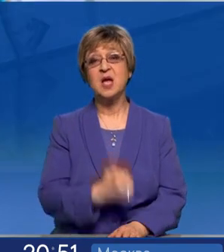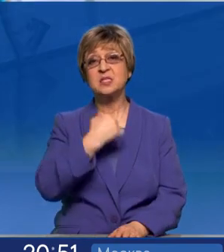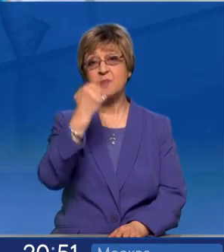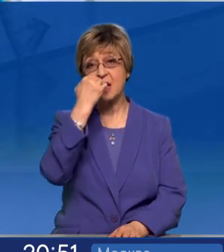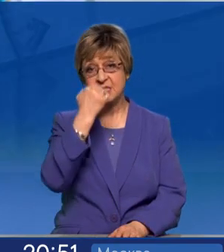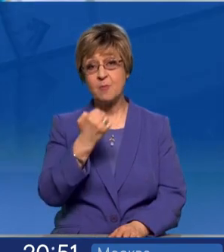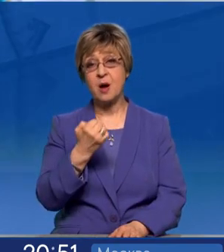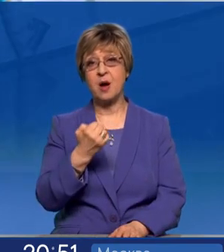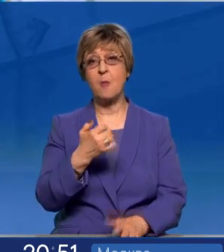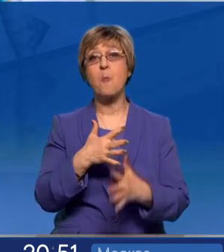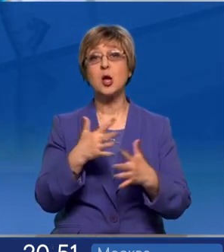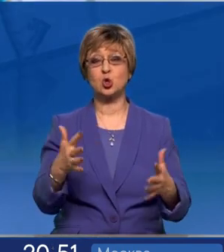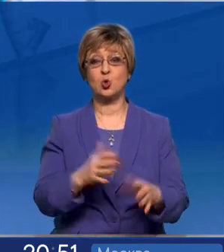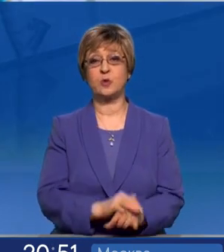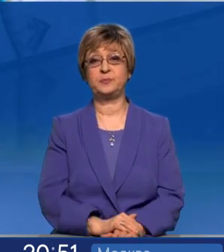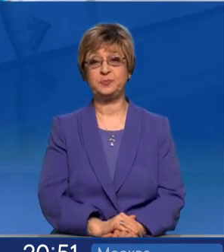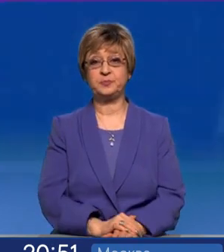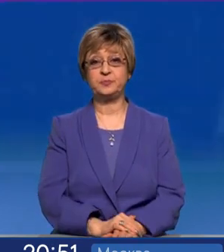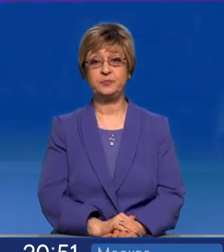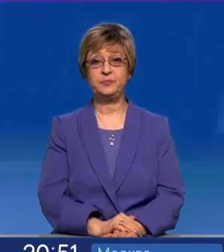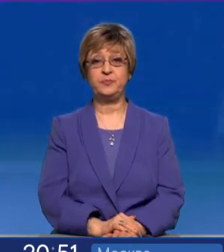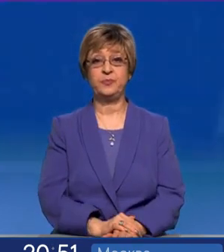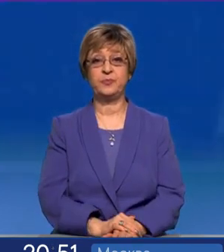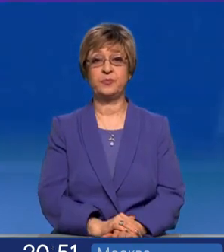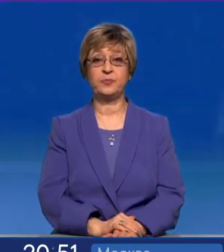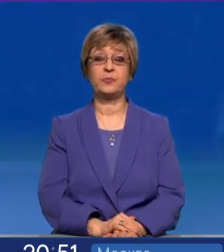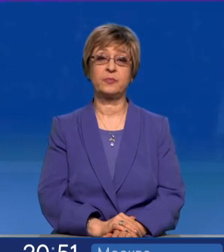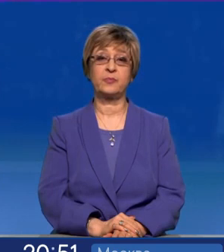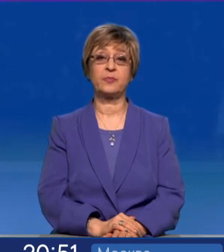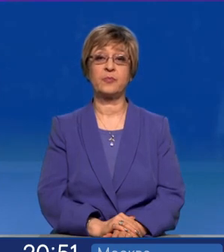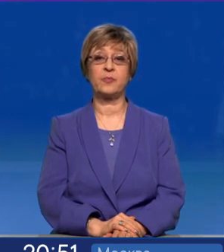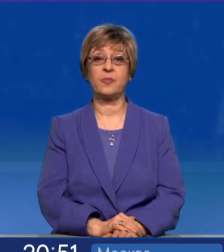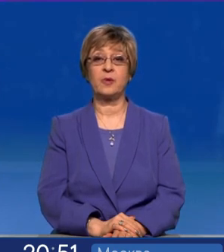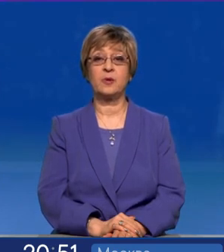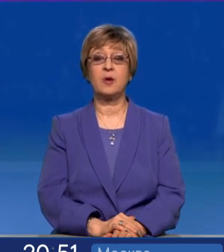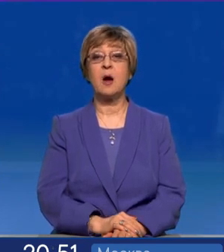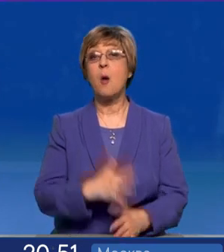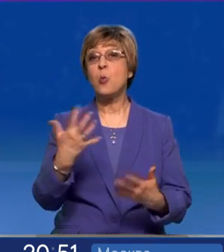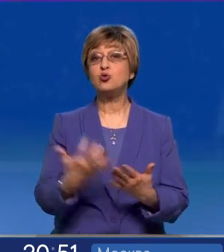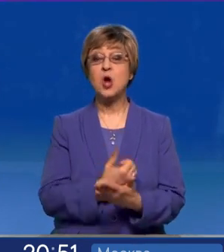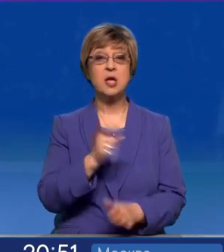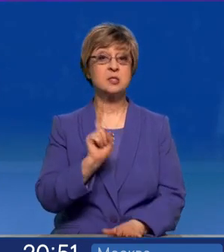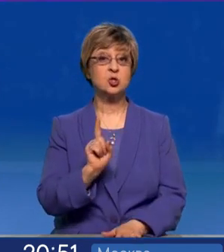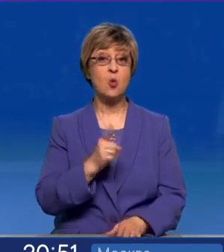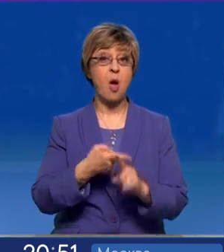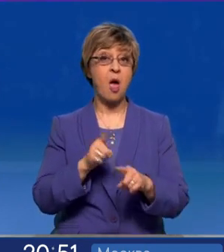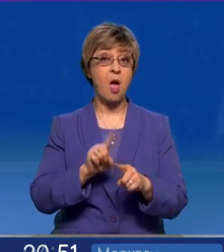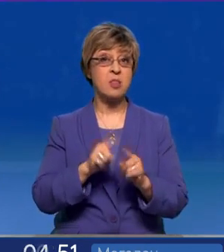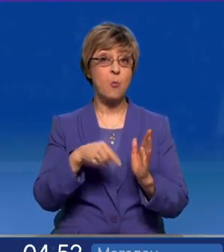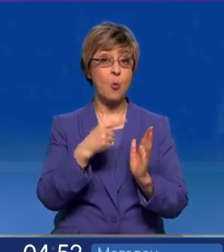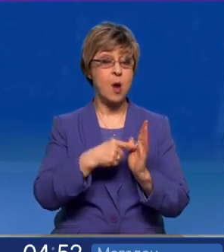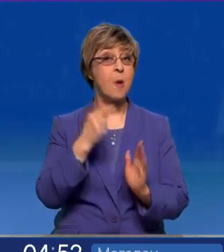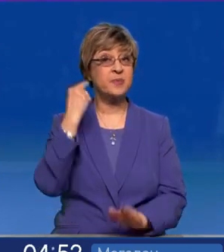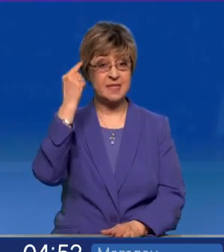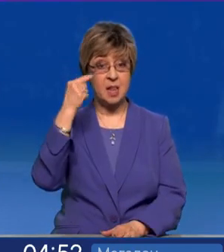исследований Института нового общества. А что получается, Игорь Владимирович, вот если тому, что Василий Георгиевич сказал. То есть получается, что эта проблема какая-то психологическая,